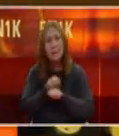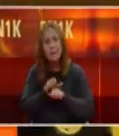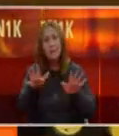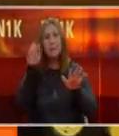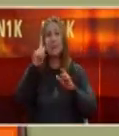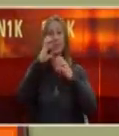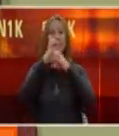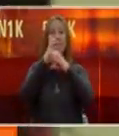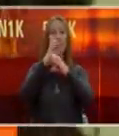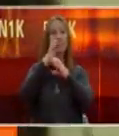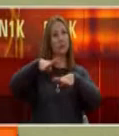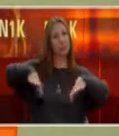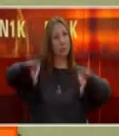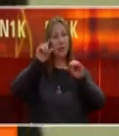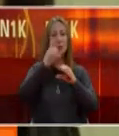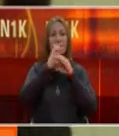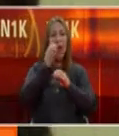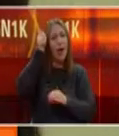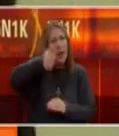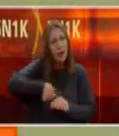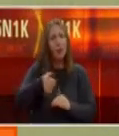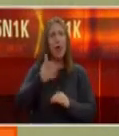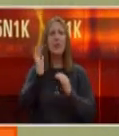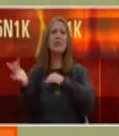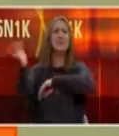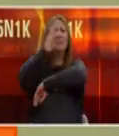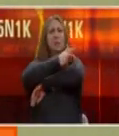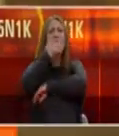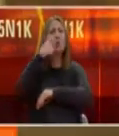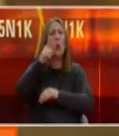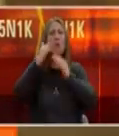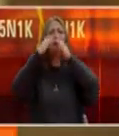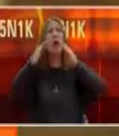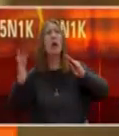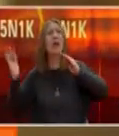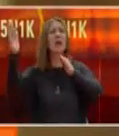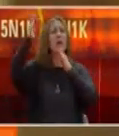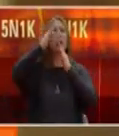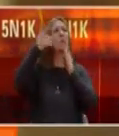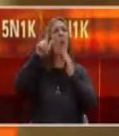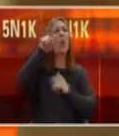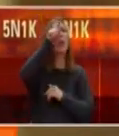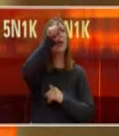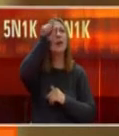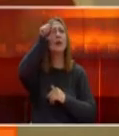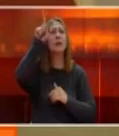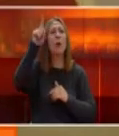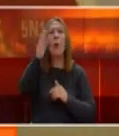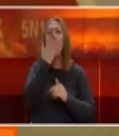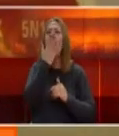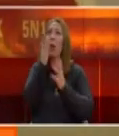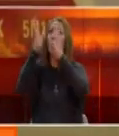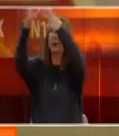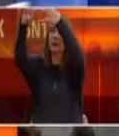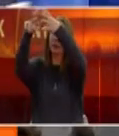bir servis kiraladık. Servis de her gün en ücra köşede kalmış dağdaki köylerdeki çocuklarımızı okullardan